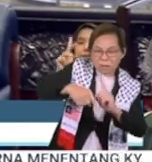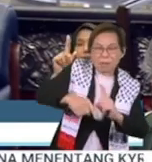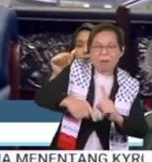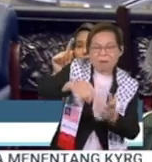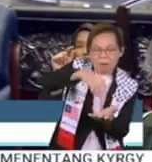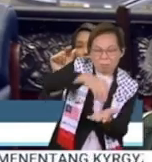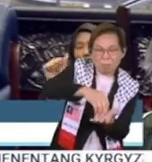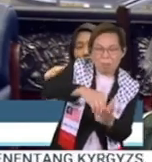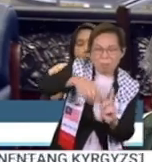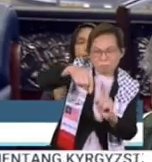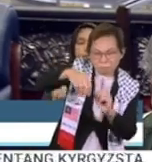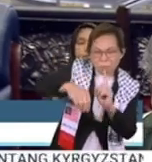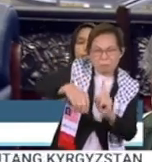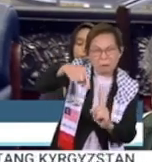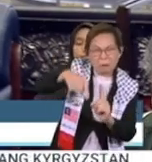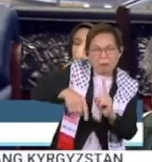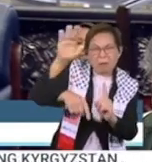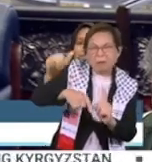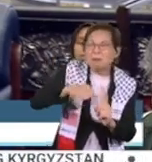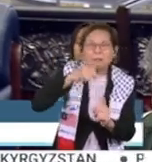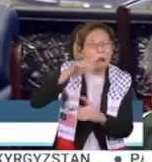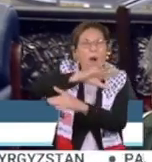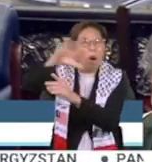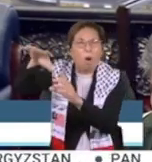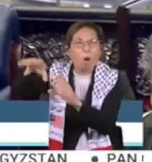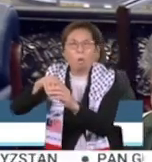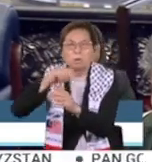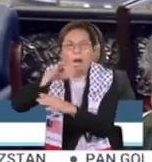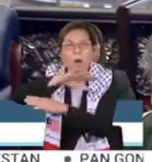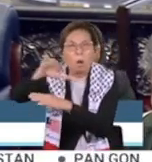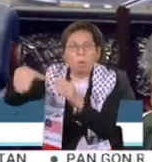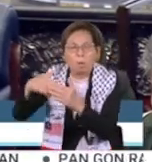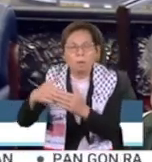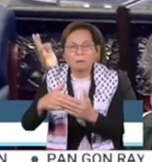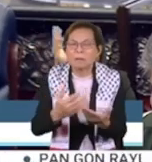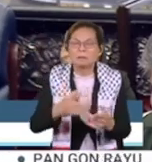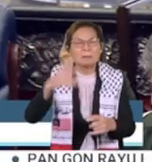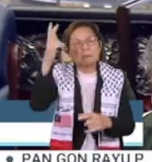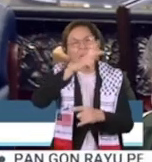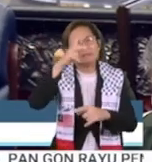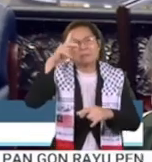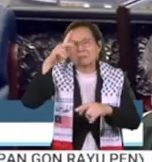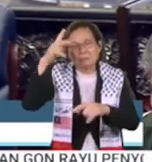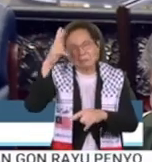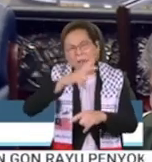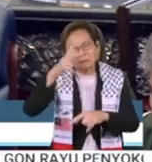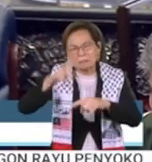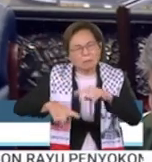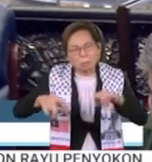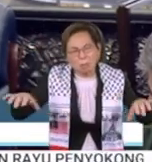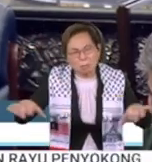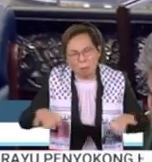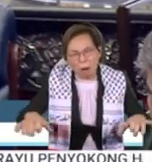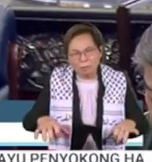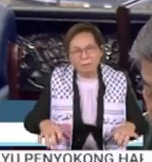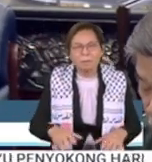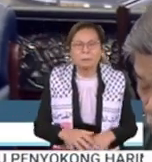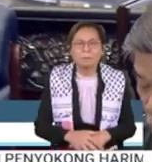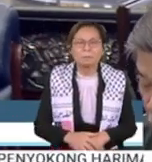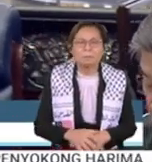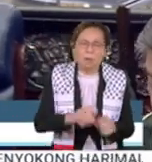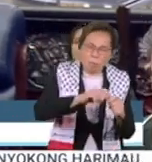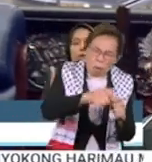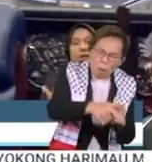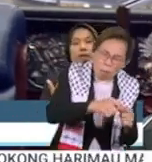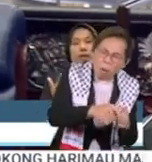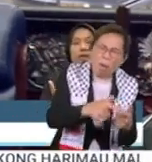tidak menyeluruh dan tidak memungkinkan kerajaan mengambil kira pemboleh ubah yang lain. Jadi sebab